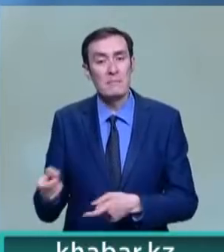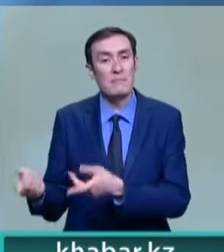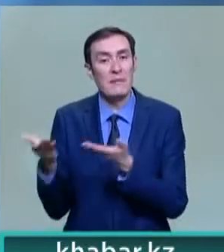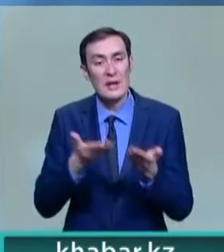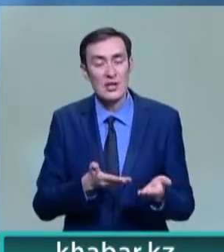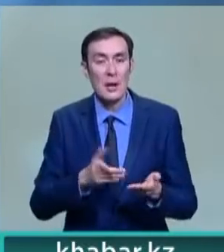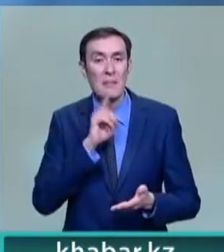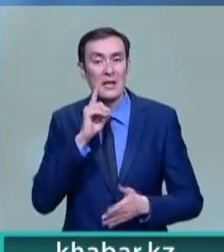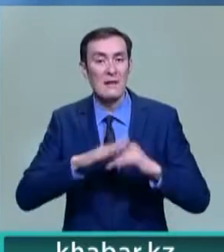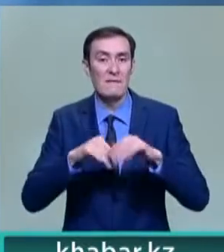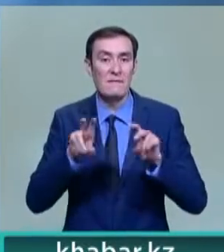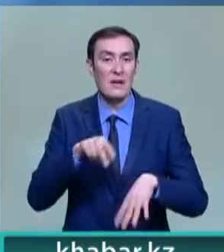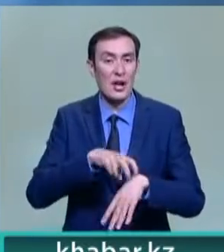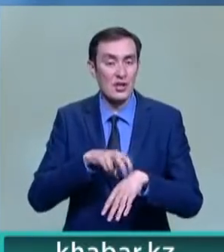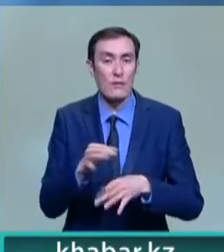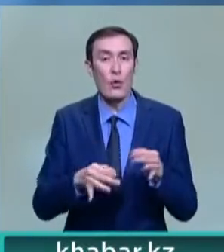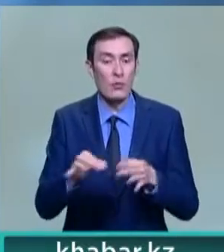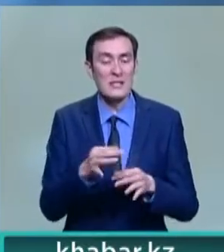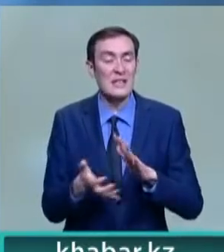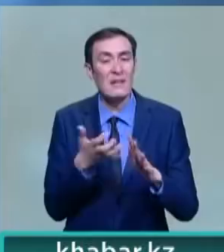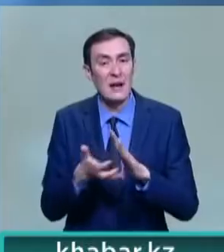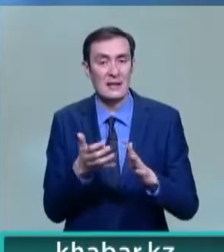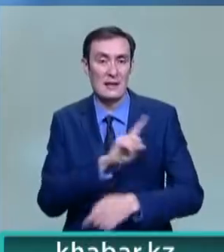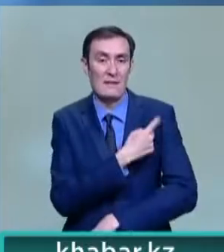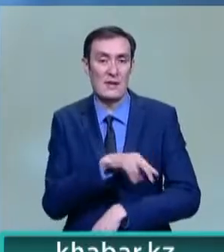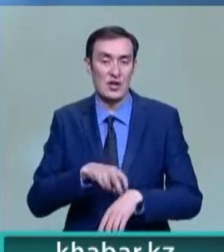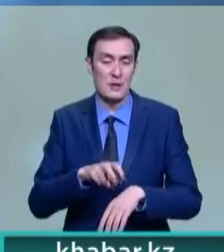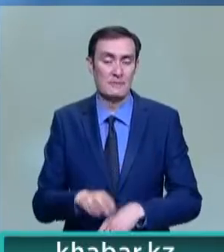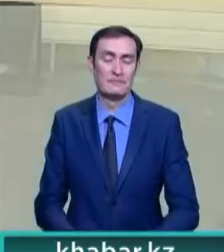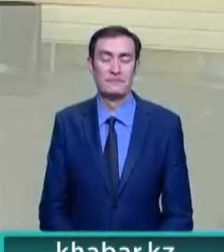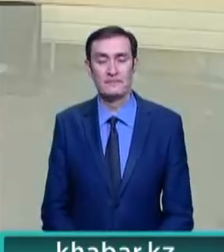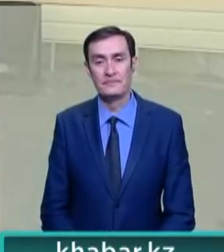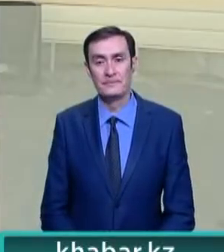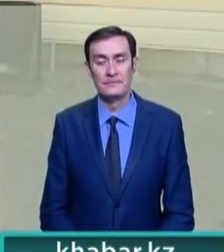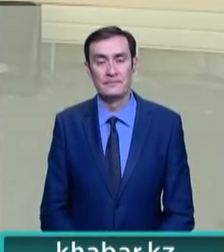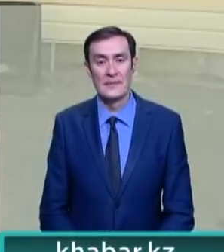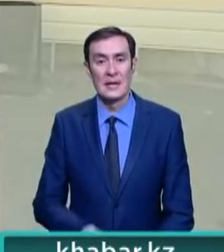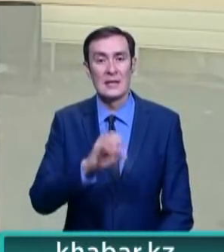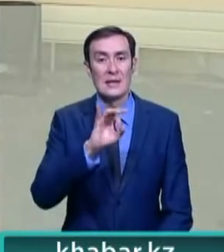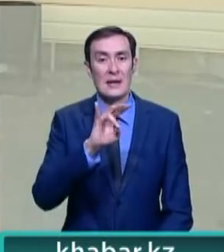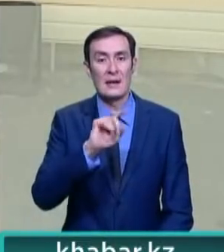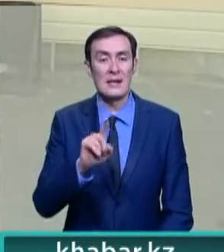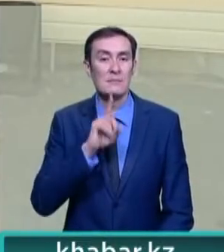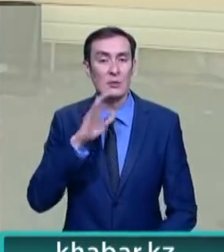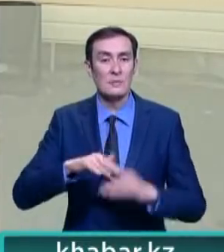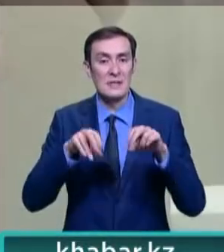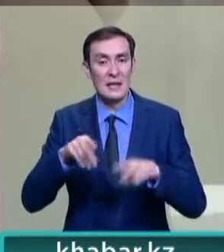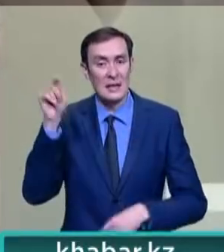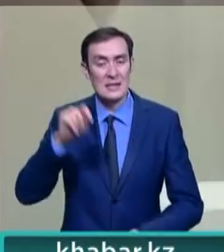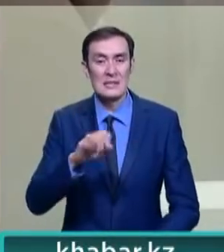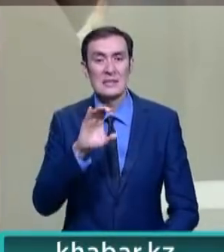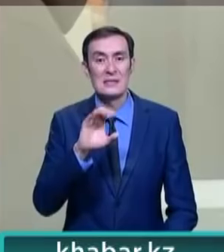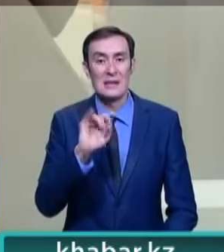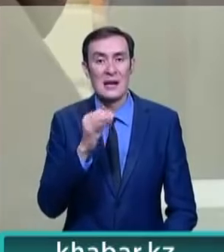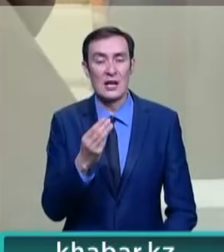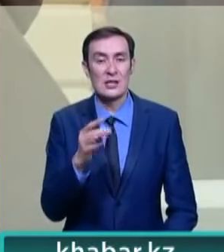специалистов в регион, так как в области острая нехватка врачей. Ернас Умерзак – молодой специалист, родом из Сарагашского